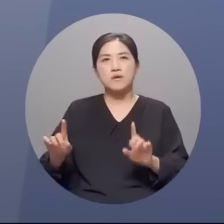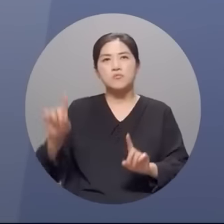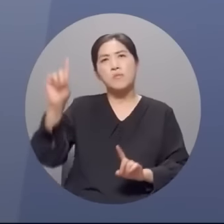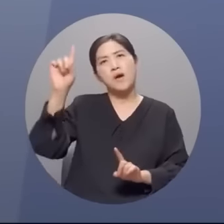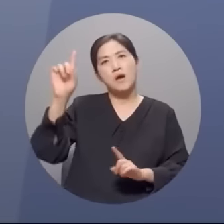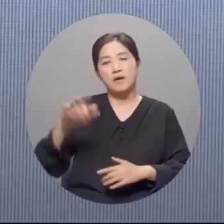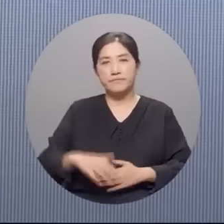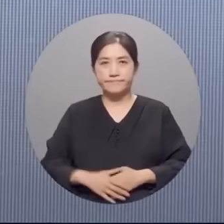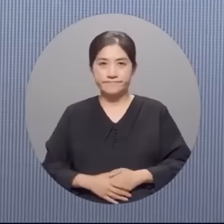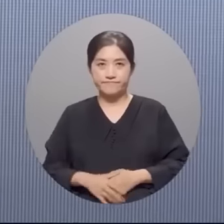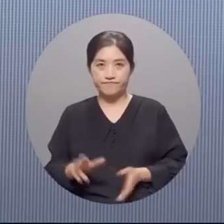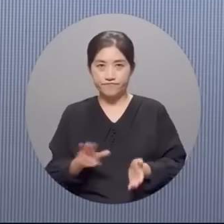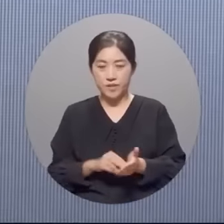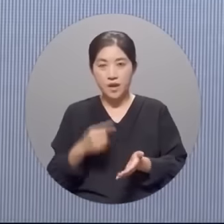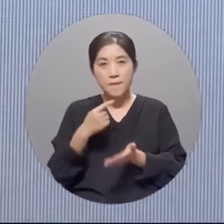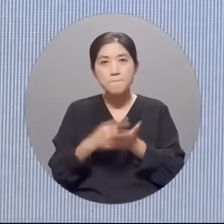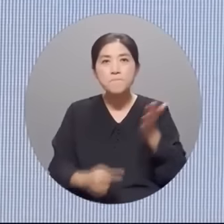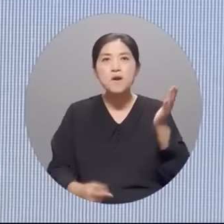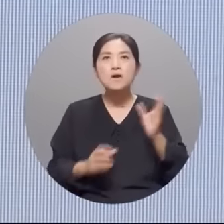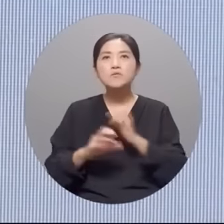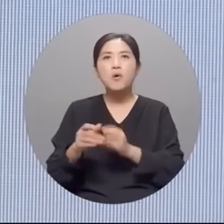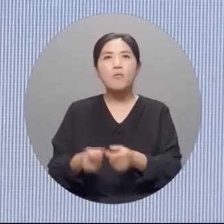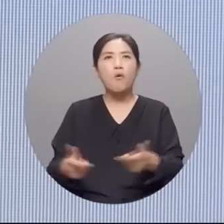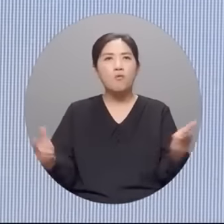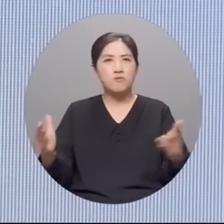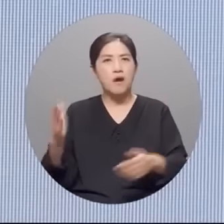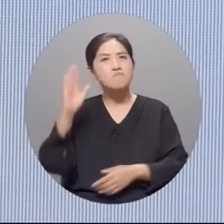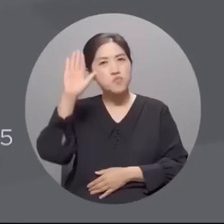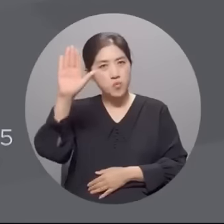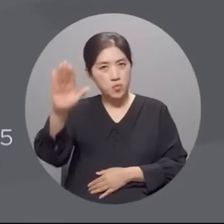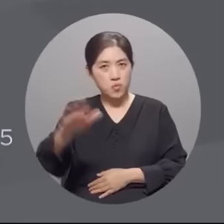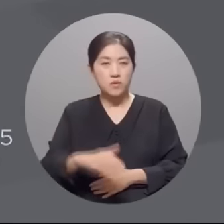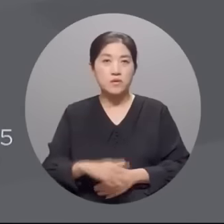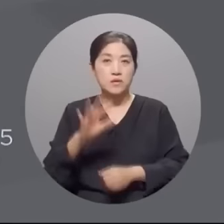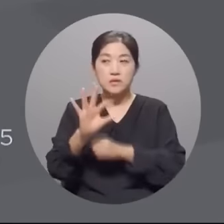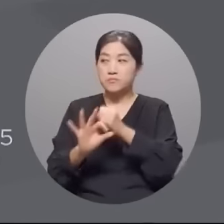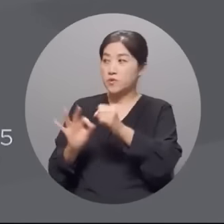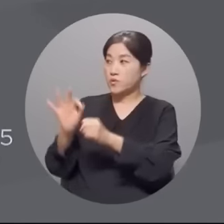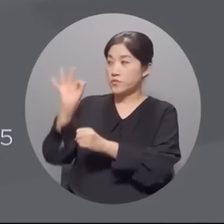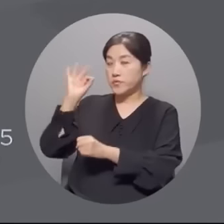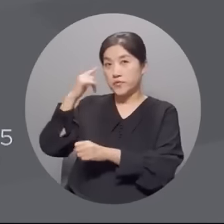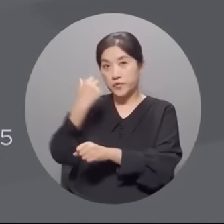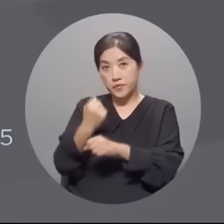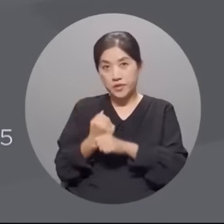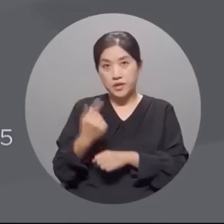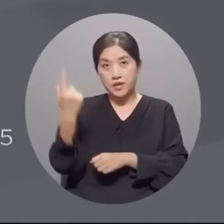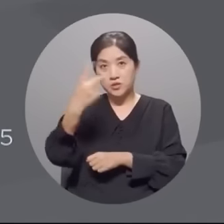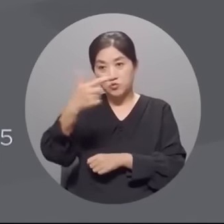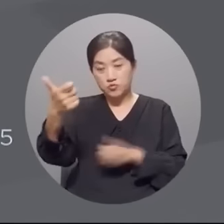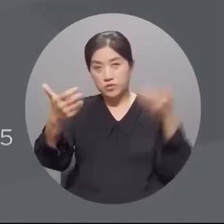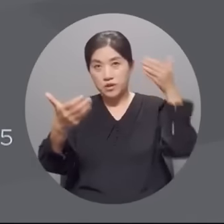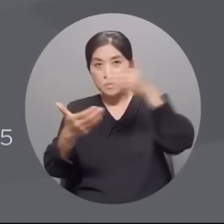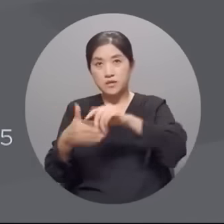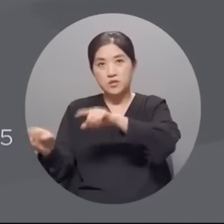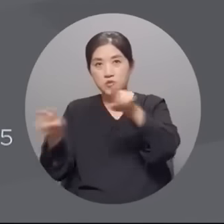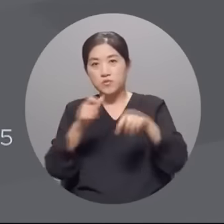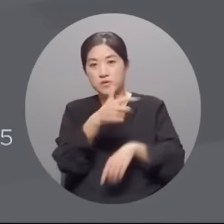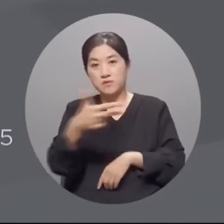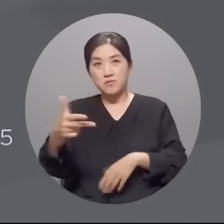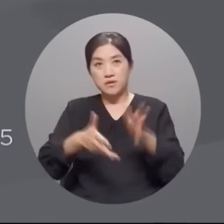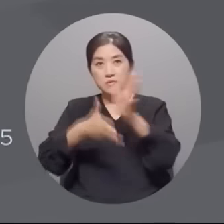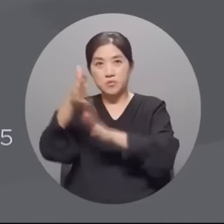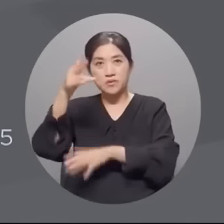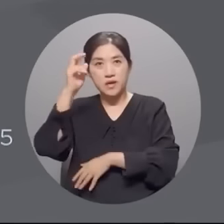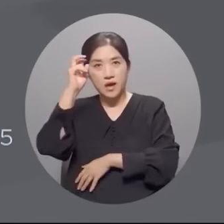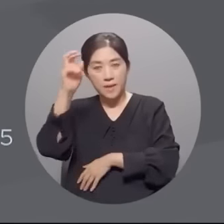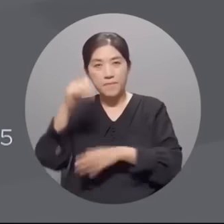비율입니다. 문제는 피해 규모가 더 커질 것이란 점입니다. 10년 전 연구에선 2060년까지 전국 7개 대도시에서